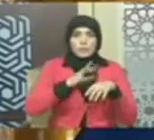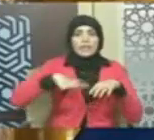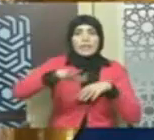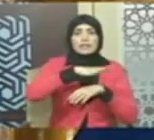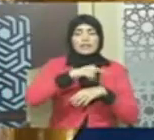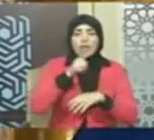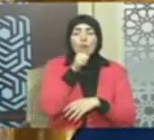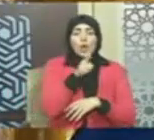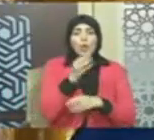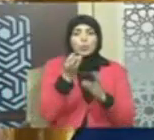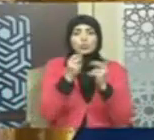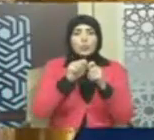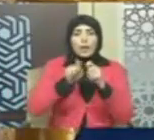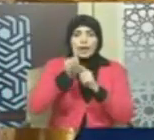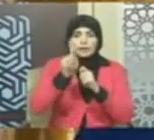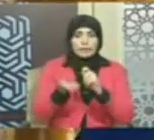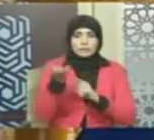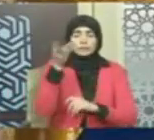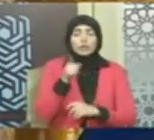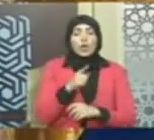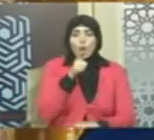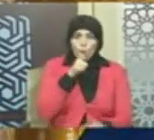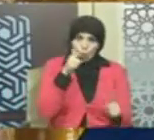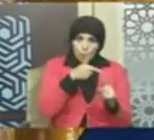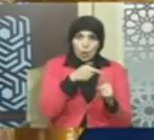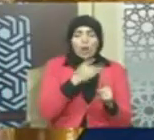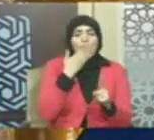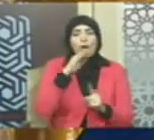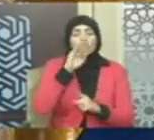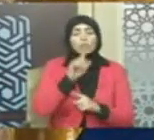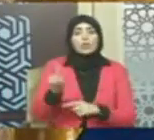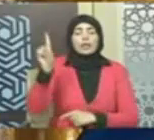ويقول سبحانه: قل الحمد لله